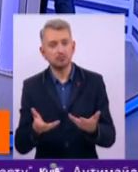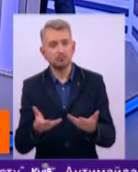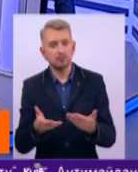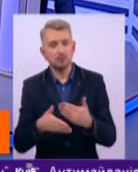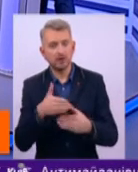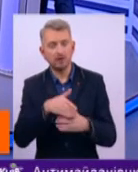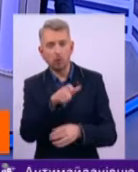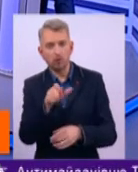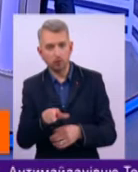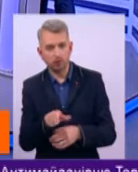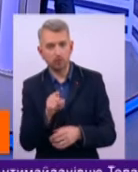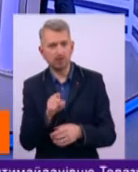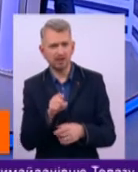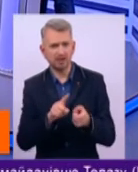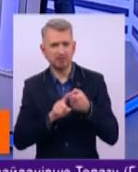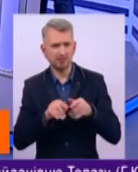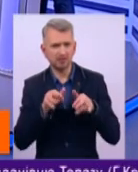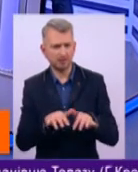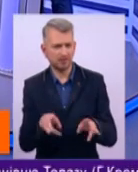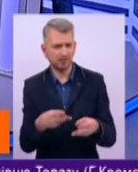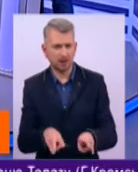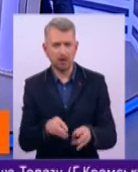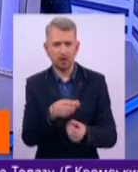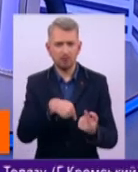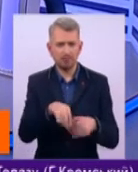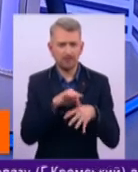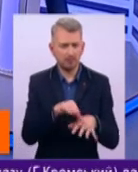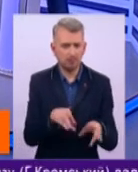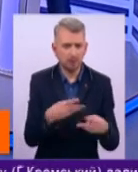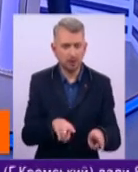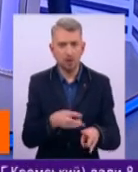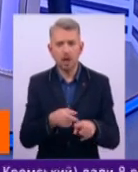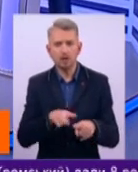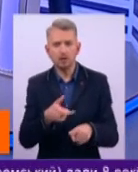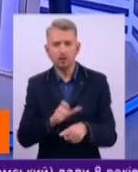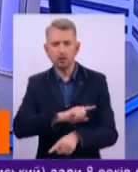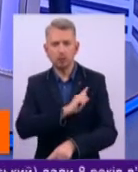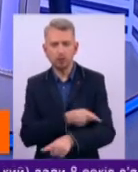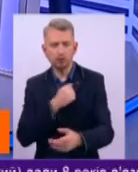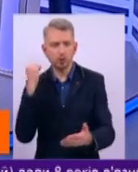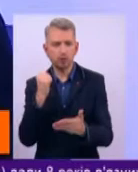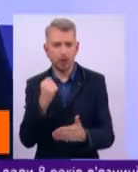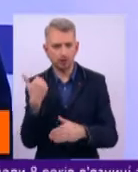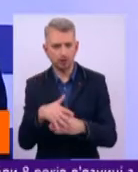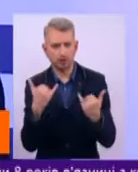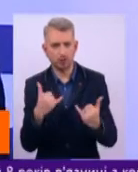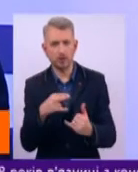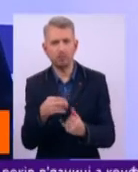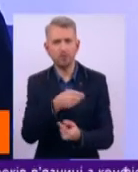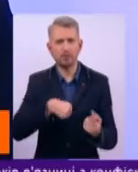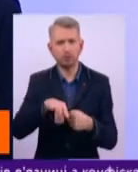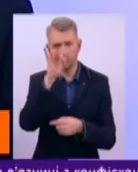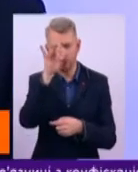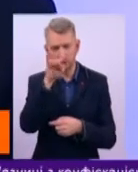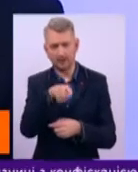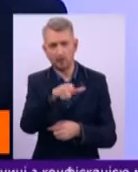санкційні особи, з якими не варто мати справи, з якими не треба вести бізнес. Угу. Це дуже потужний удар вже сьогодні по бізнесовій репутації